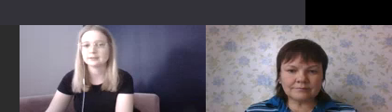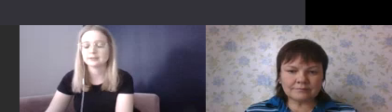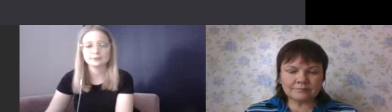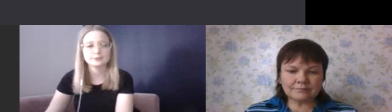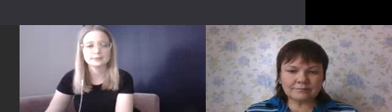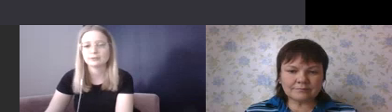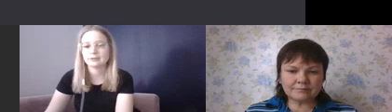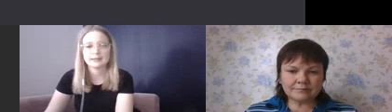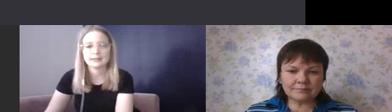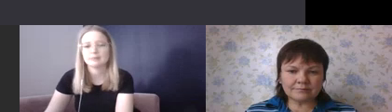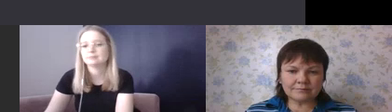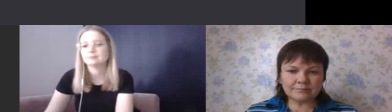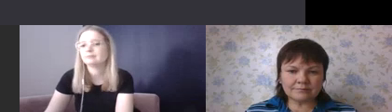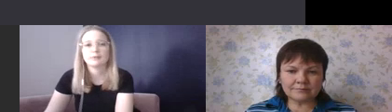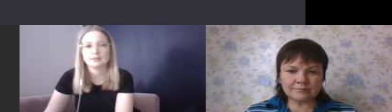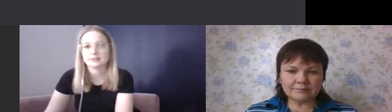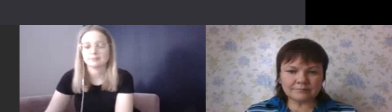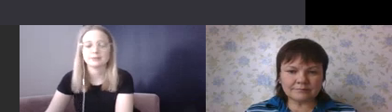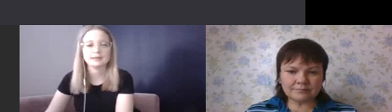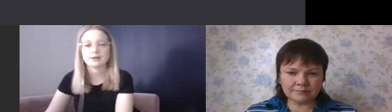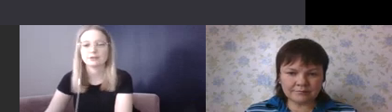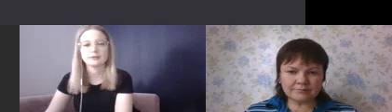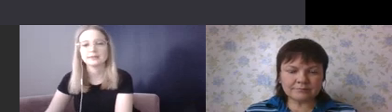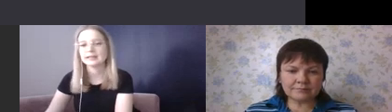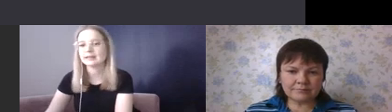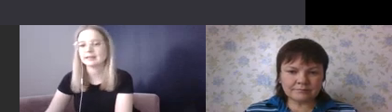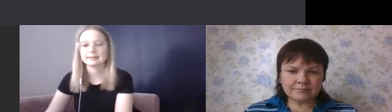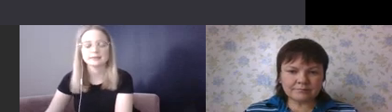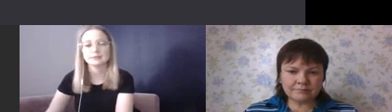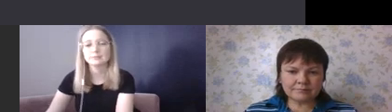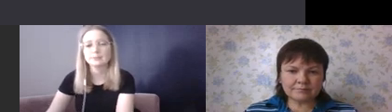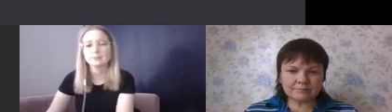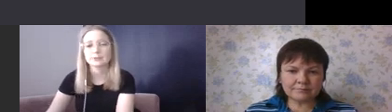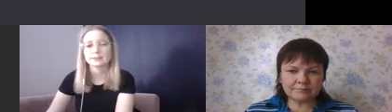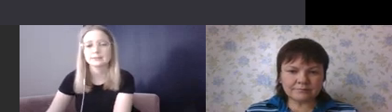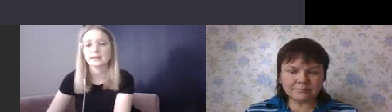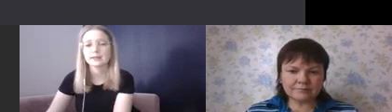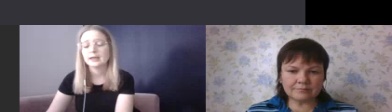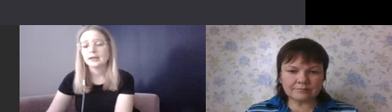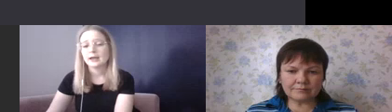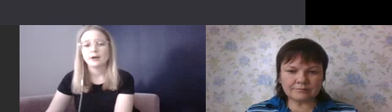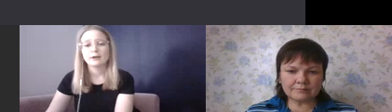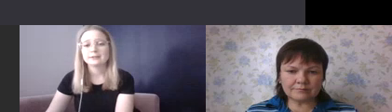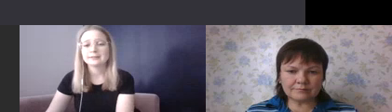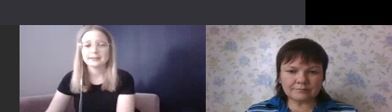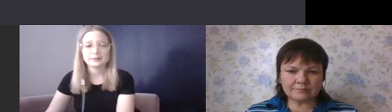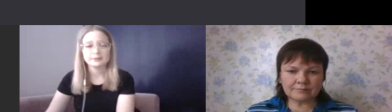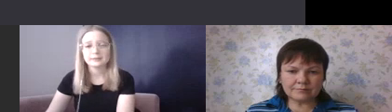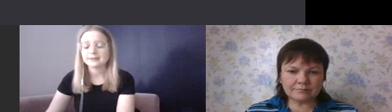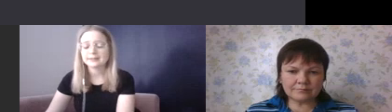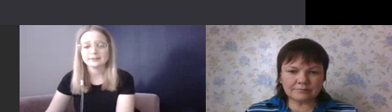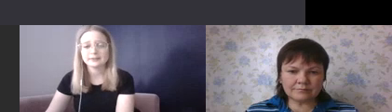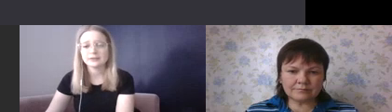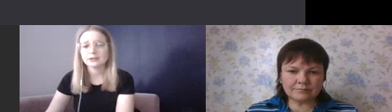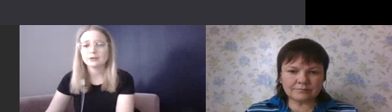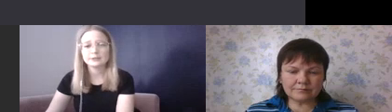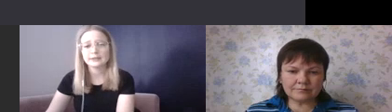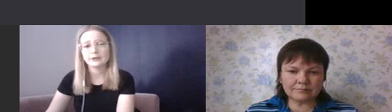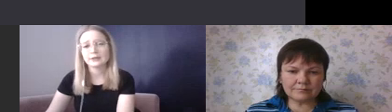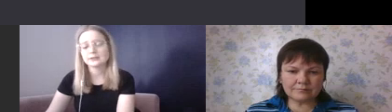võimalust, et Tartus Lennu Akadeemia väga vabalt saab minna varjutama jällegi, et näha seda õppeprotsessi, aga ka tegelikult